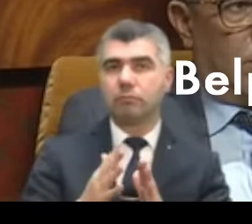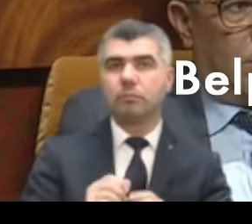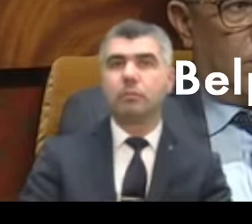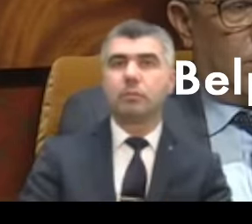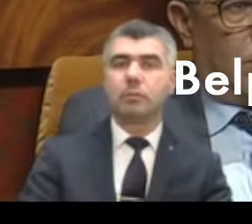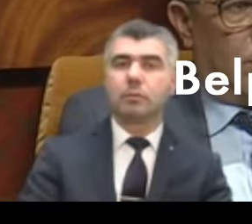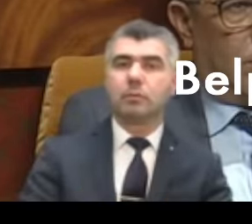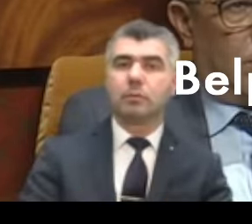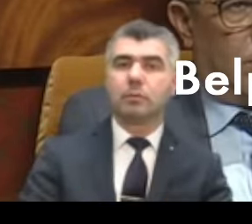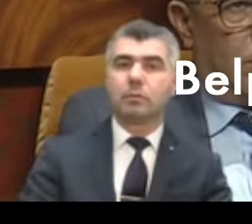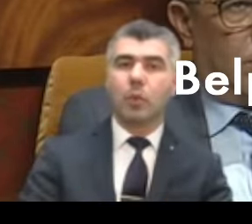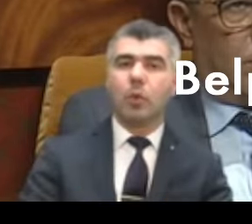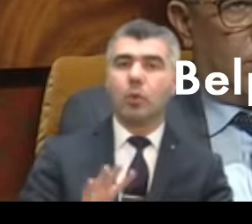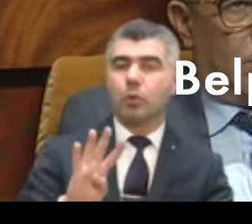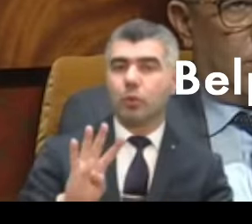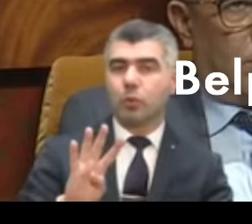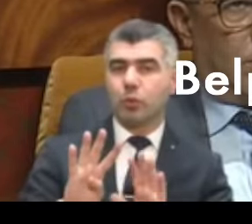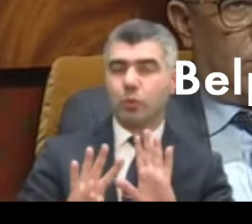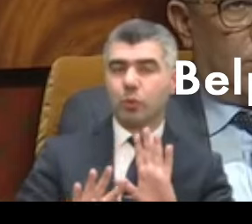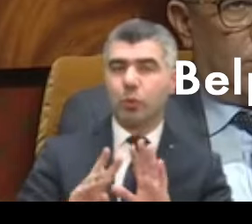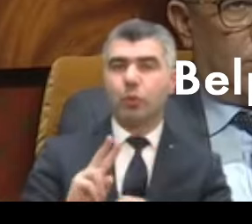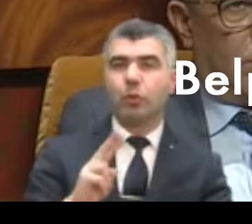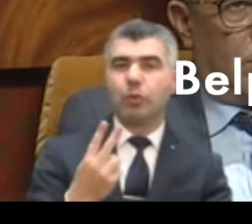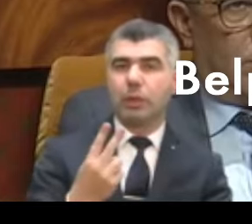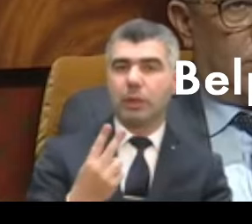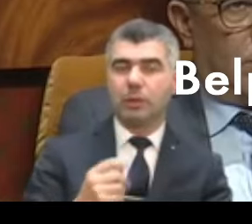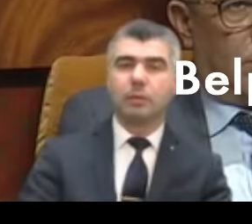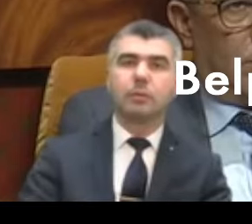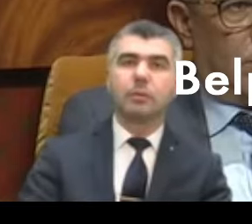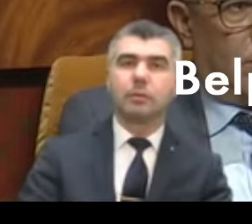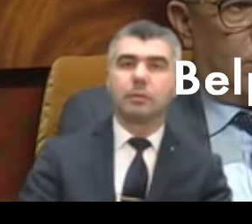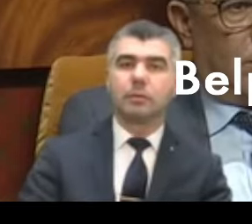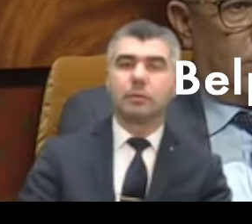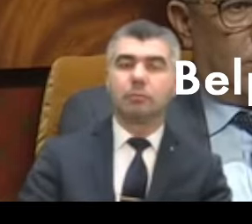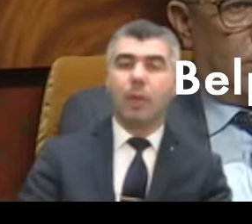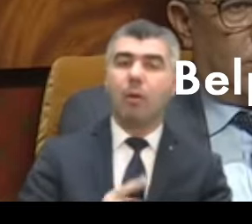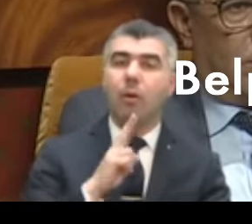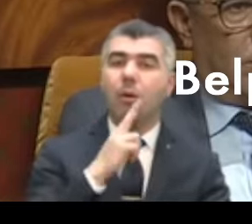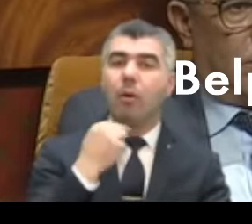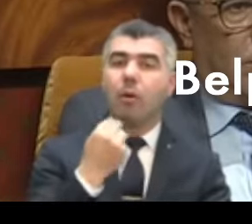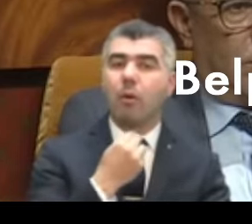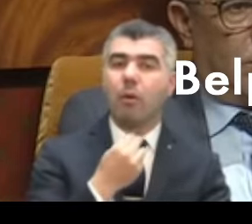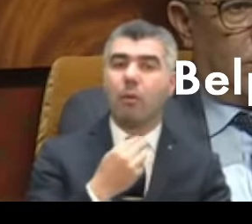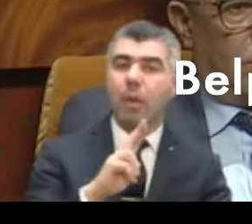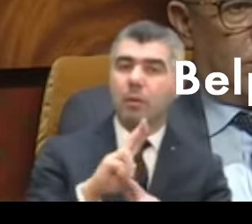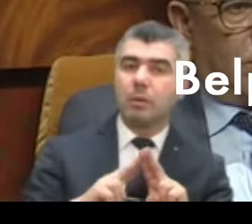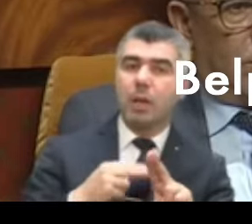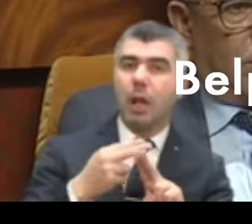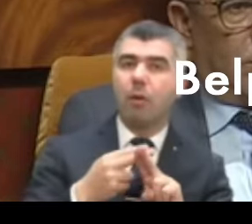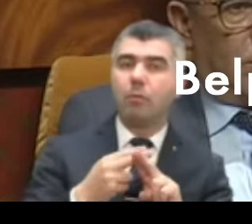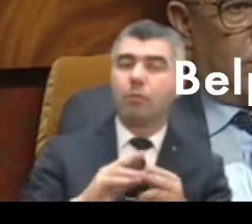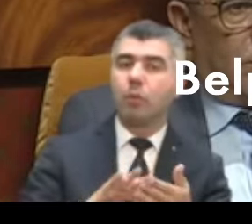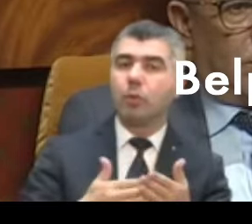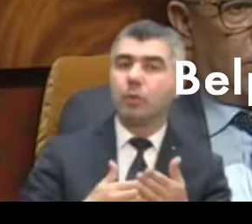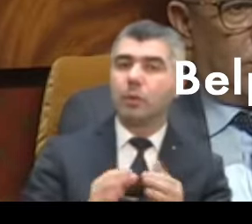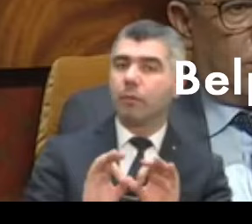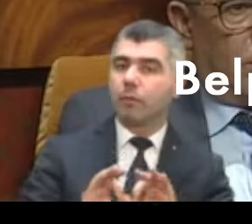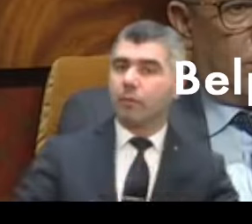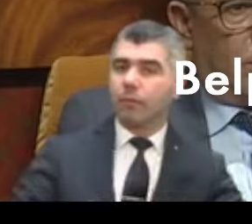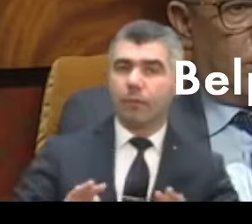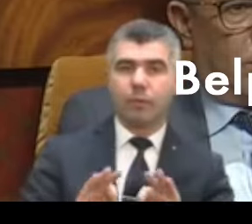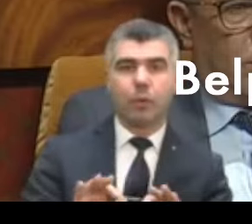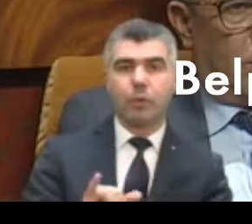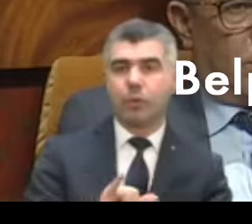فقط 29 اذا الحكومه لا تتفاعل مع المقترحات مع